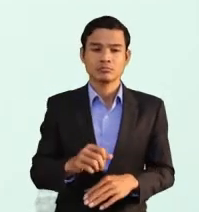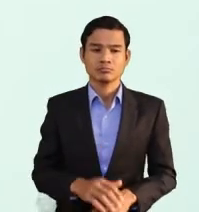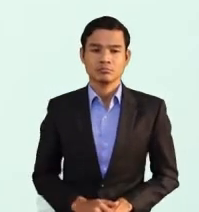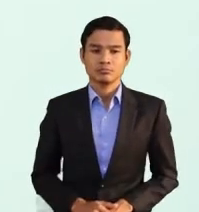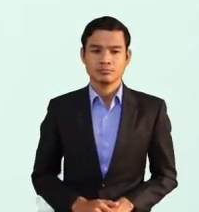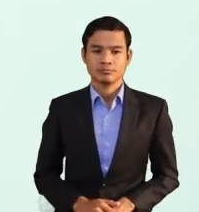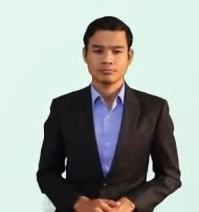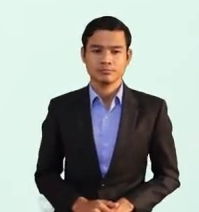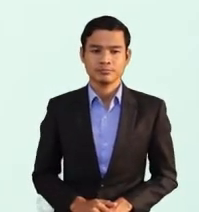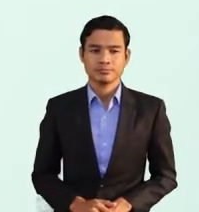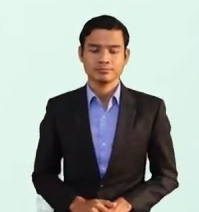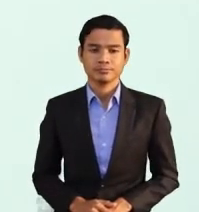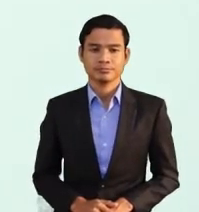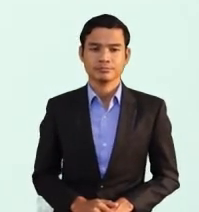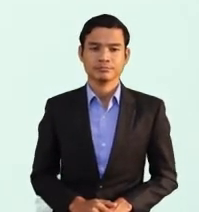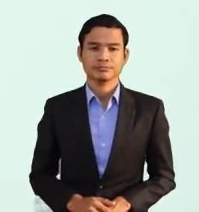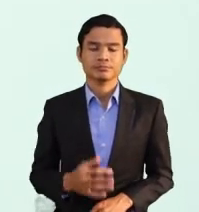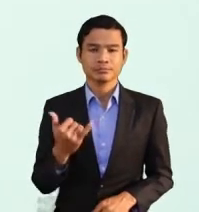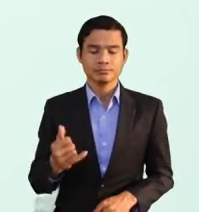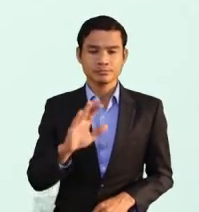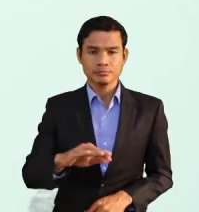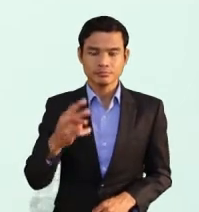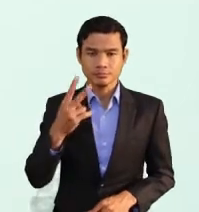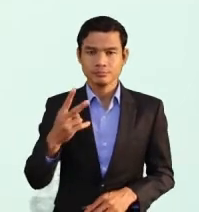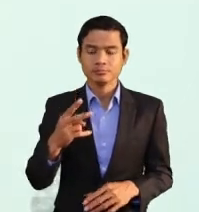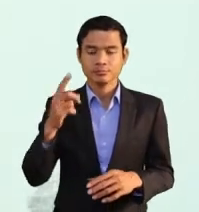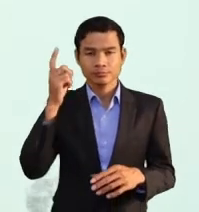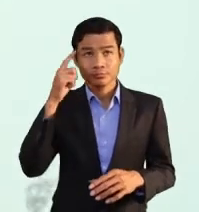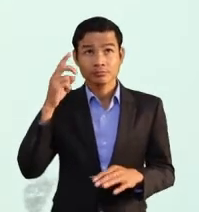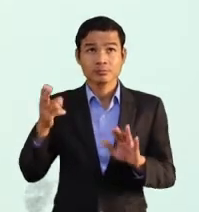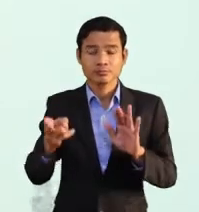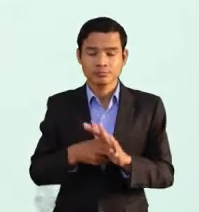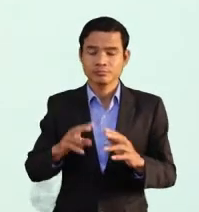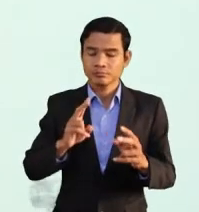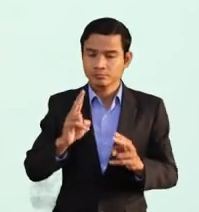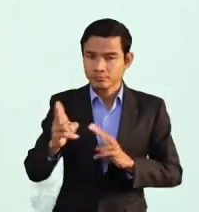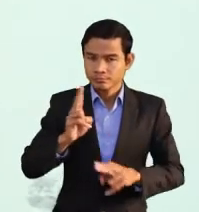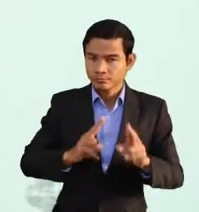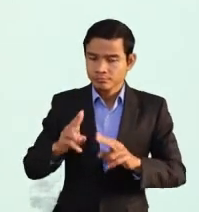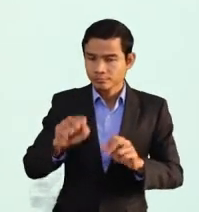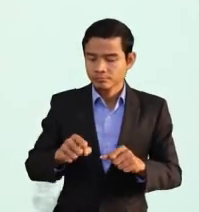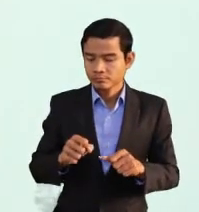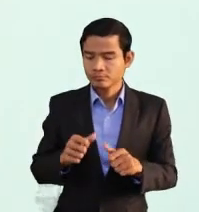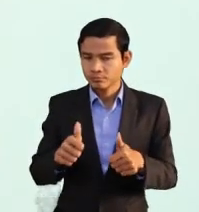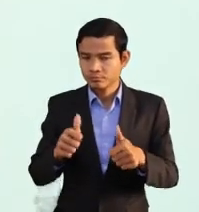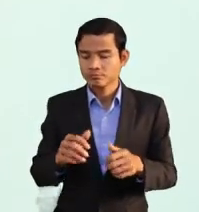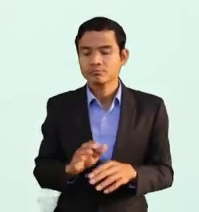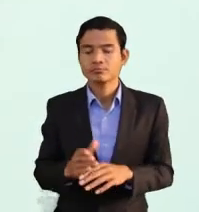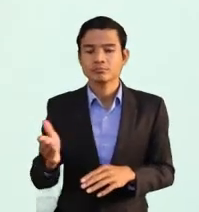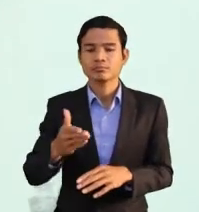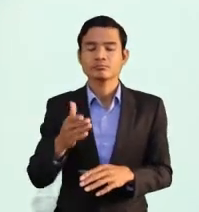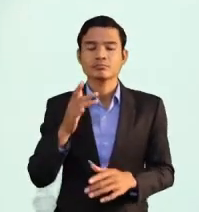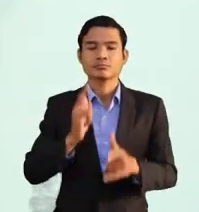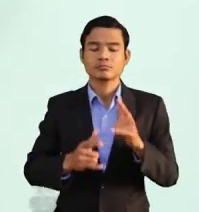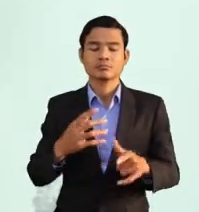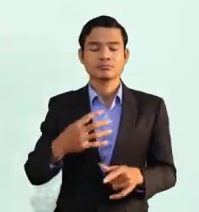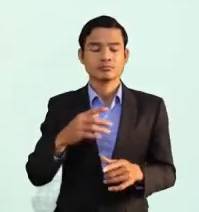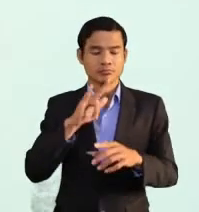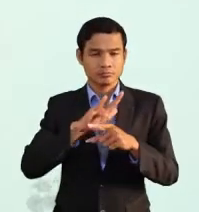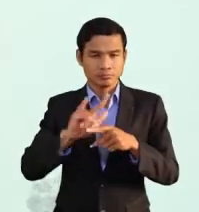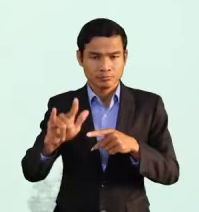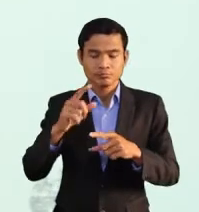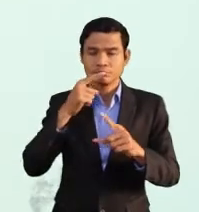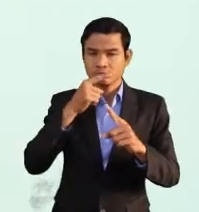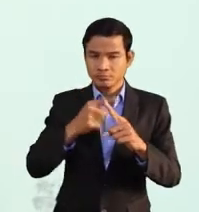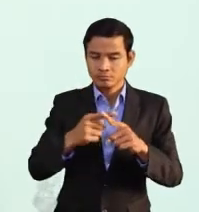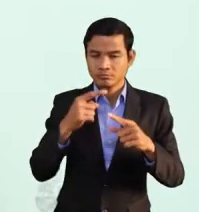cha họ à lấy dương mới ở đọc bầy ở căn tay rồi ha to từ tiền nó bà sân ca na dương thưa bà mà thì